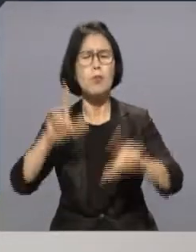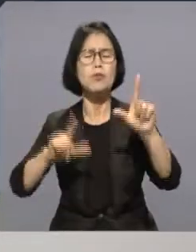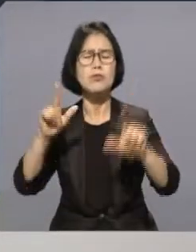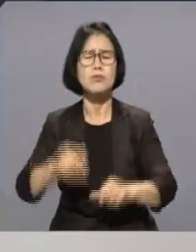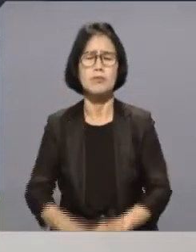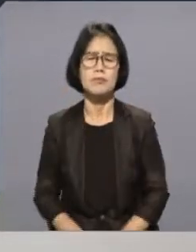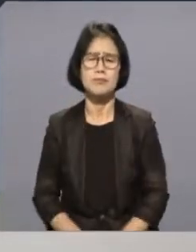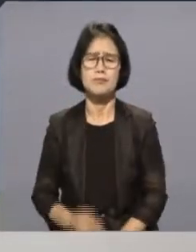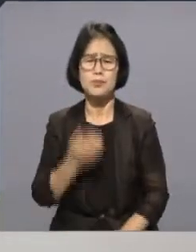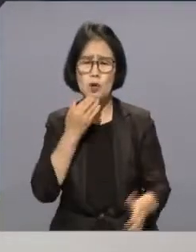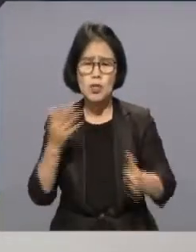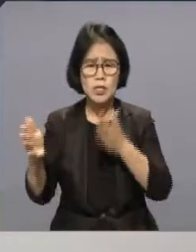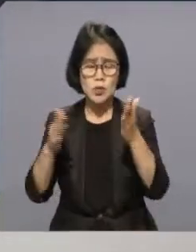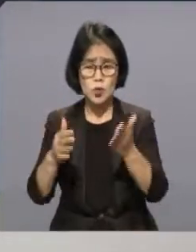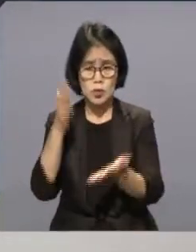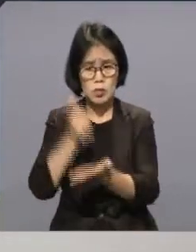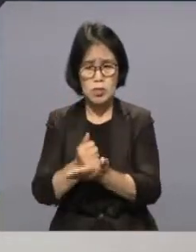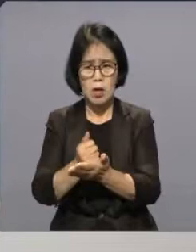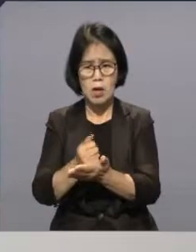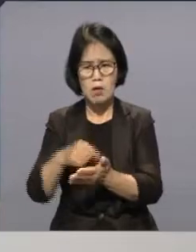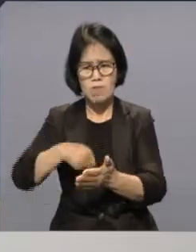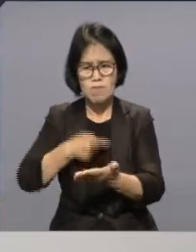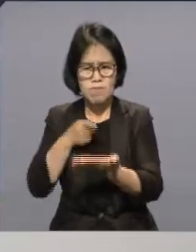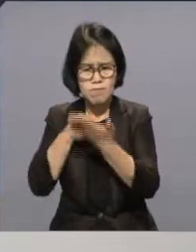김동연 지사 독선이 문제의 핵심일까요?